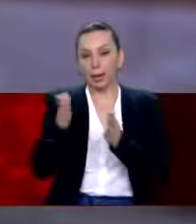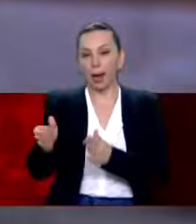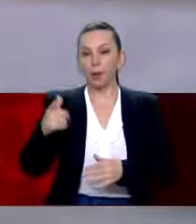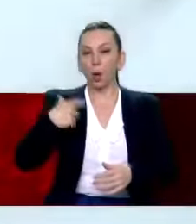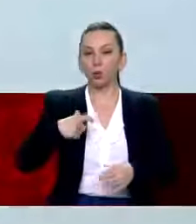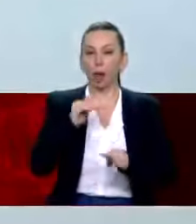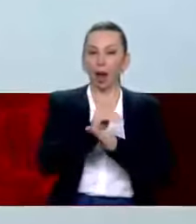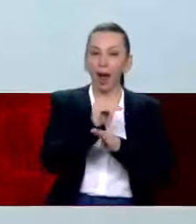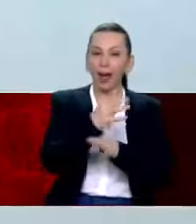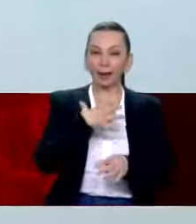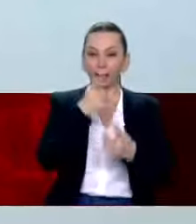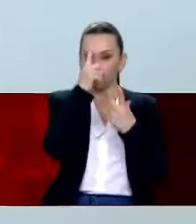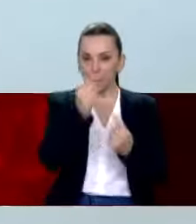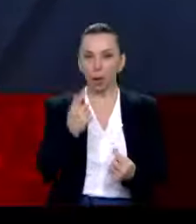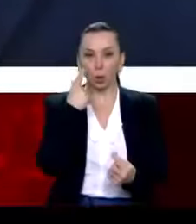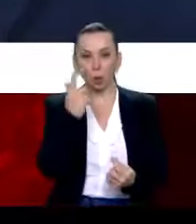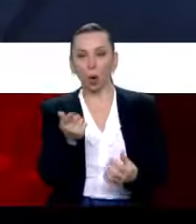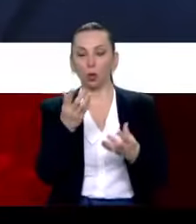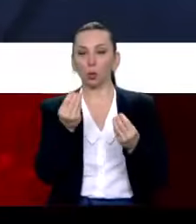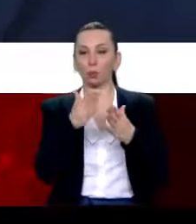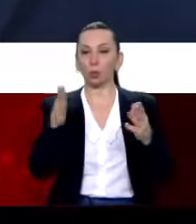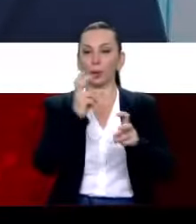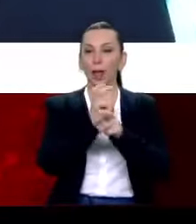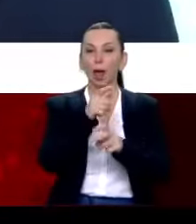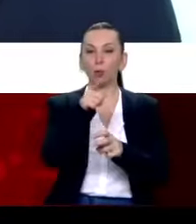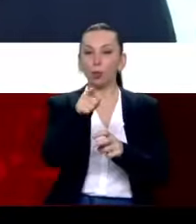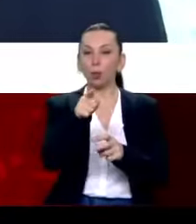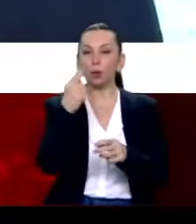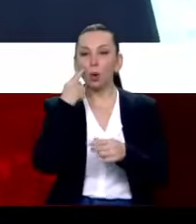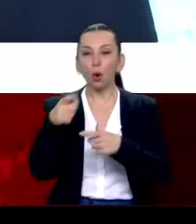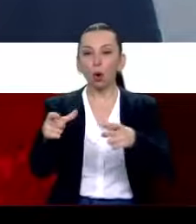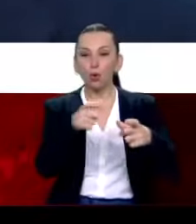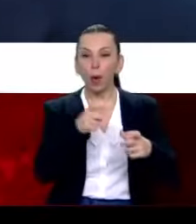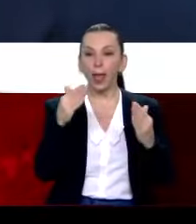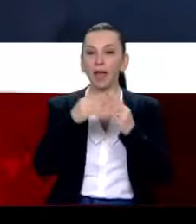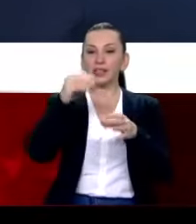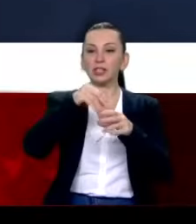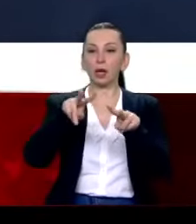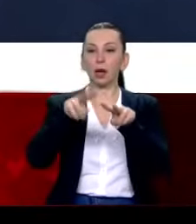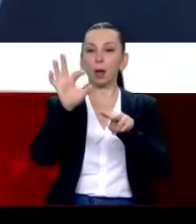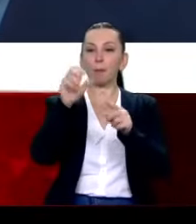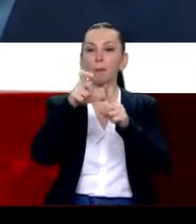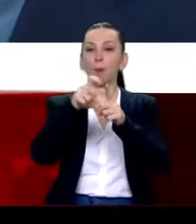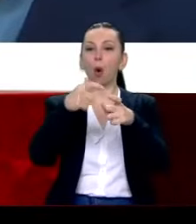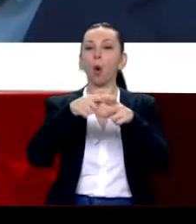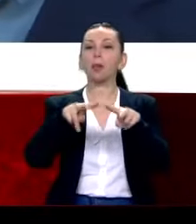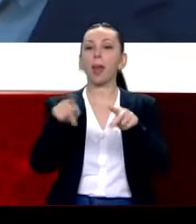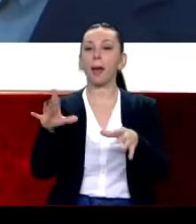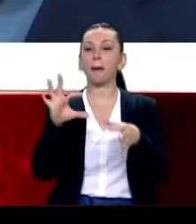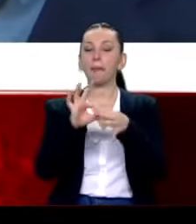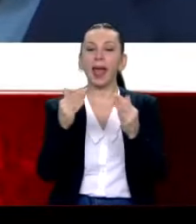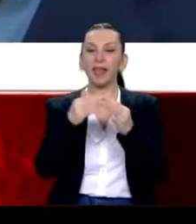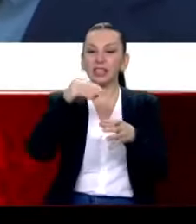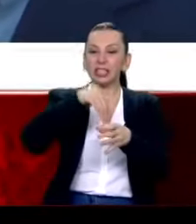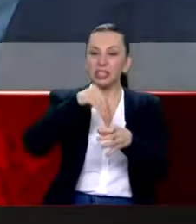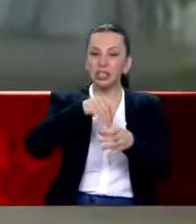hayatı, kişisel verileri tehlikeye atıyor. Bu cihazların her biri evinizdeki modeme bağlı. O IP adresinden giriş yapabilir, evimizdeki